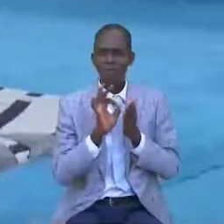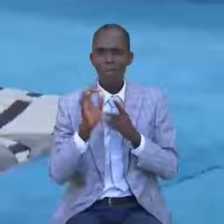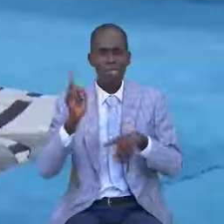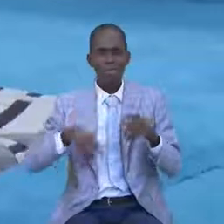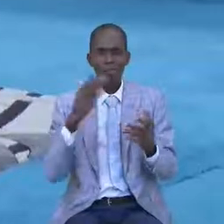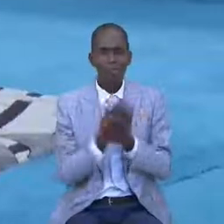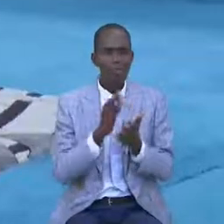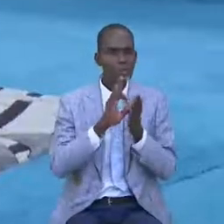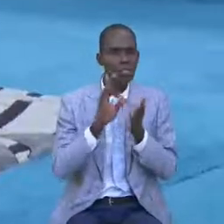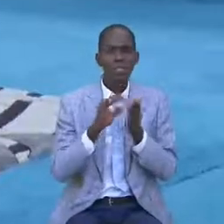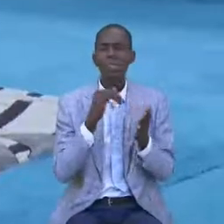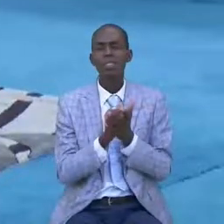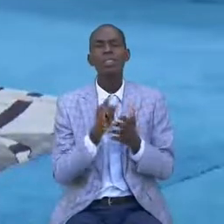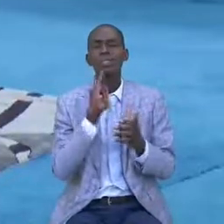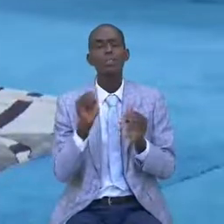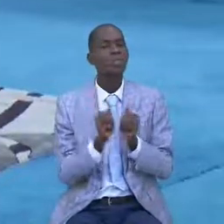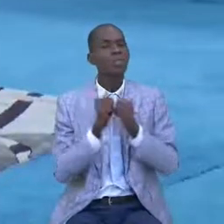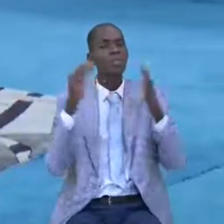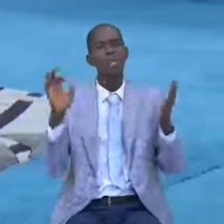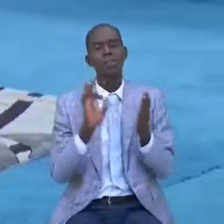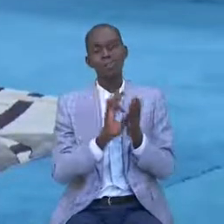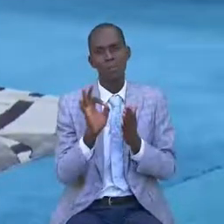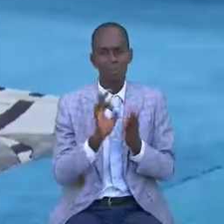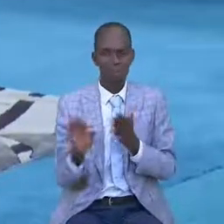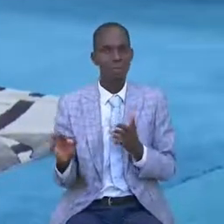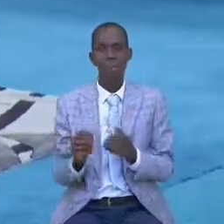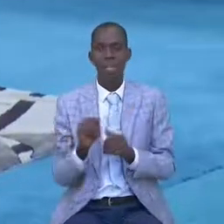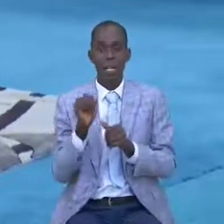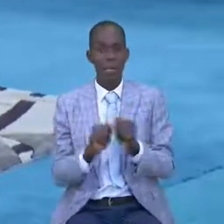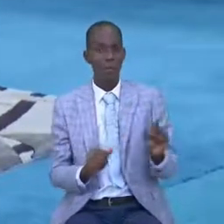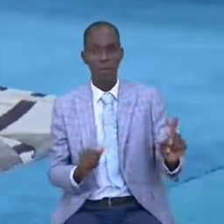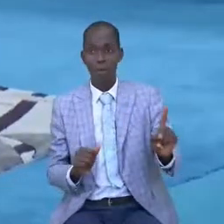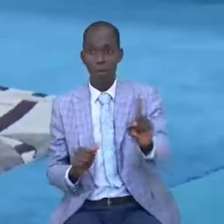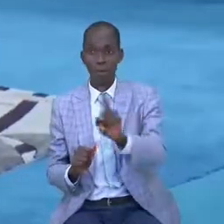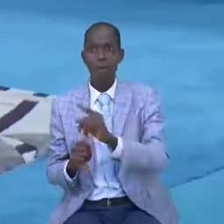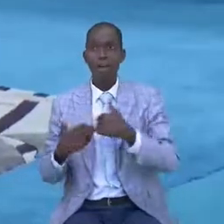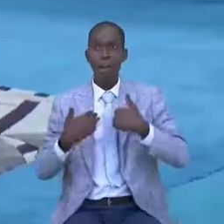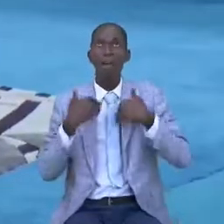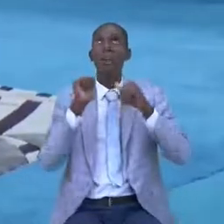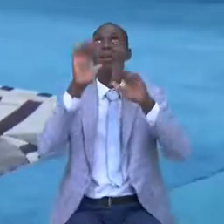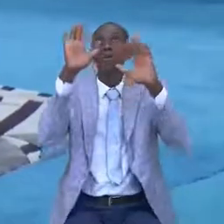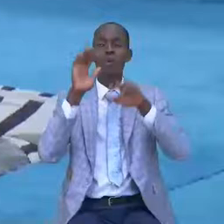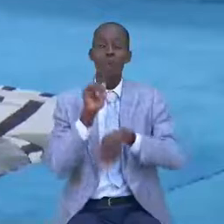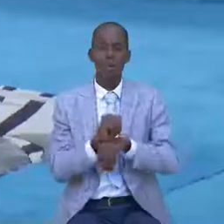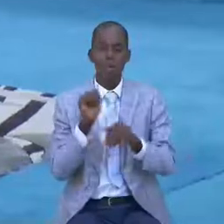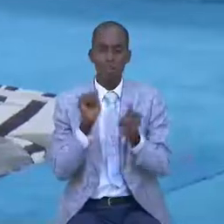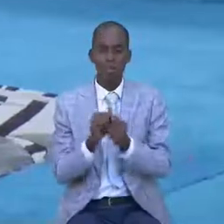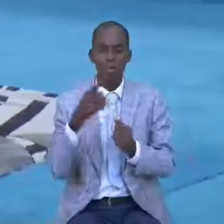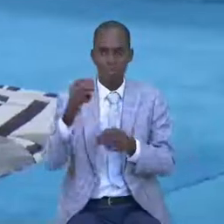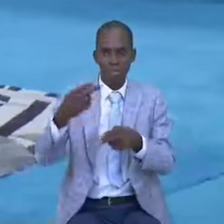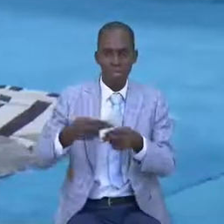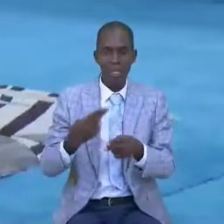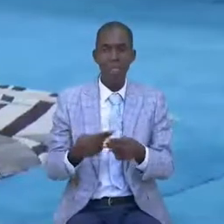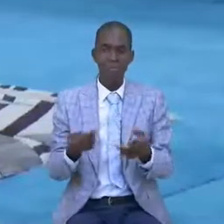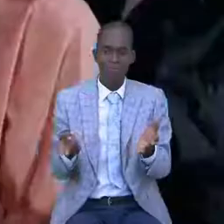Et nous comptons. Et on perd de nombre, on dit, c'est incontable, c'est sans nombre. Tout